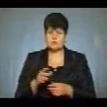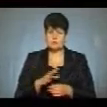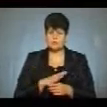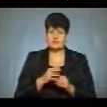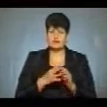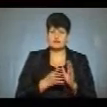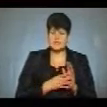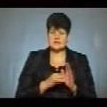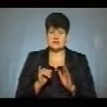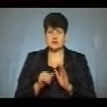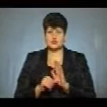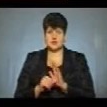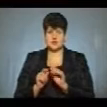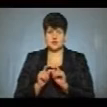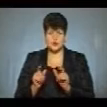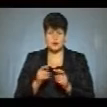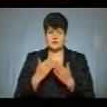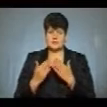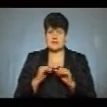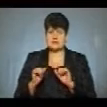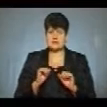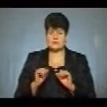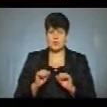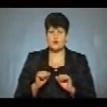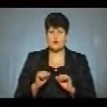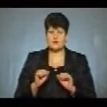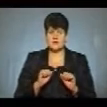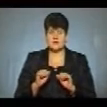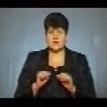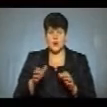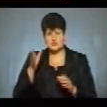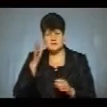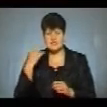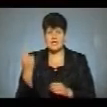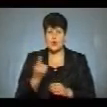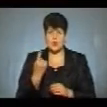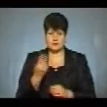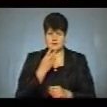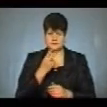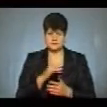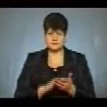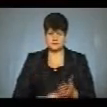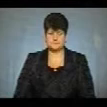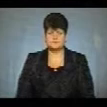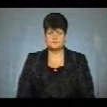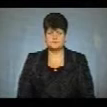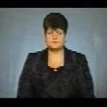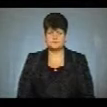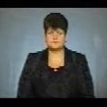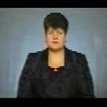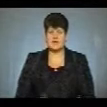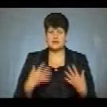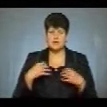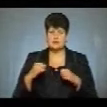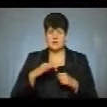19-й та 6-й школах та поспілкувалися з керівником управління освіти області. Про це дивіться далі. Начальник